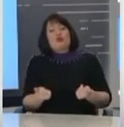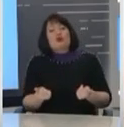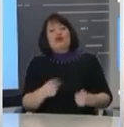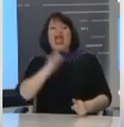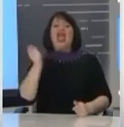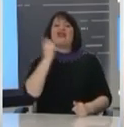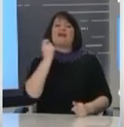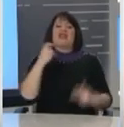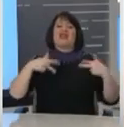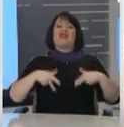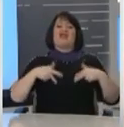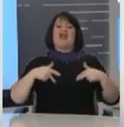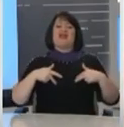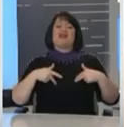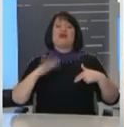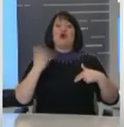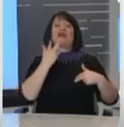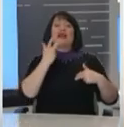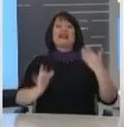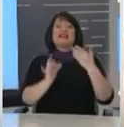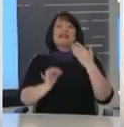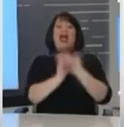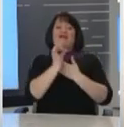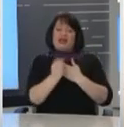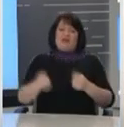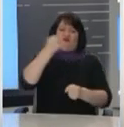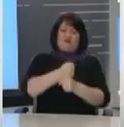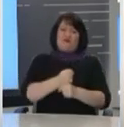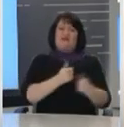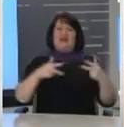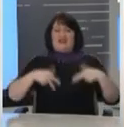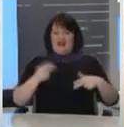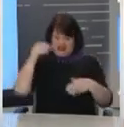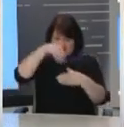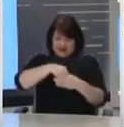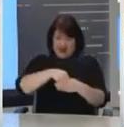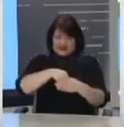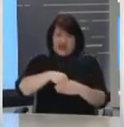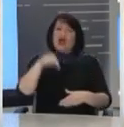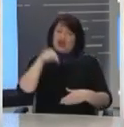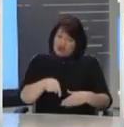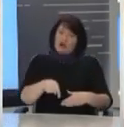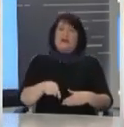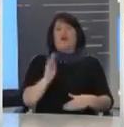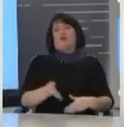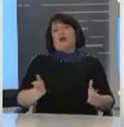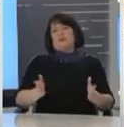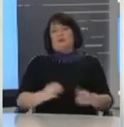εθνική κυβέρνηση. Μόνο όταν έρθει η Χρυσή Αυγή των Ελλήνων και έχει τα πράγματα της χώρας στα χέρια